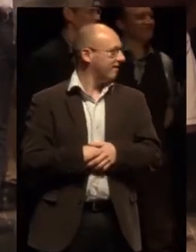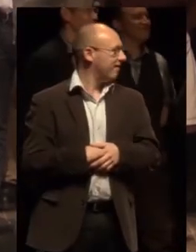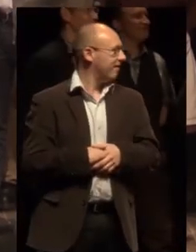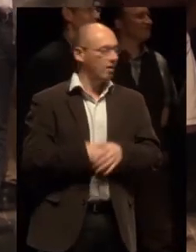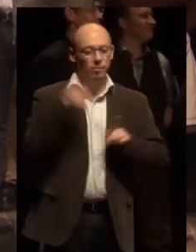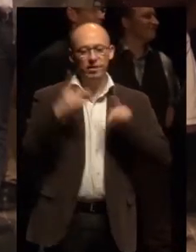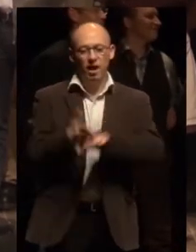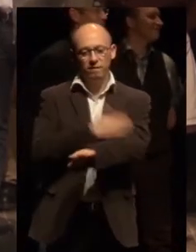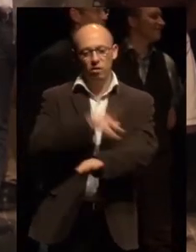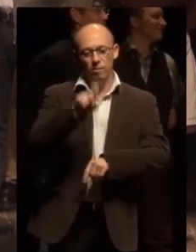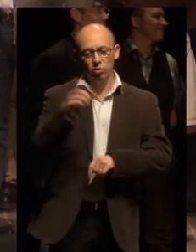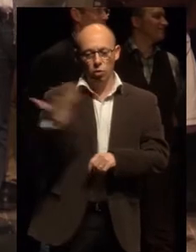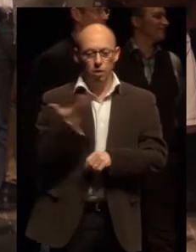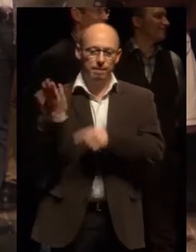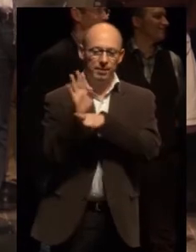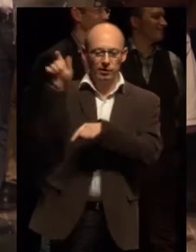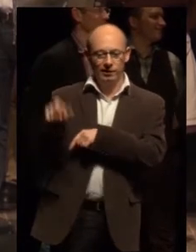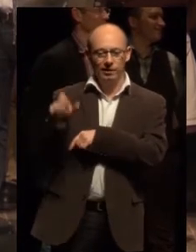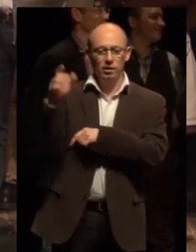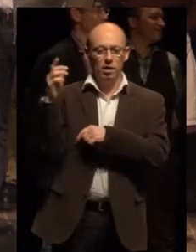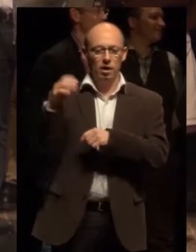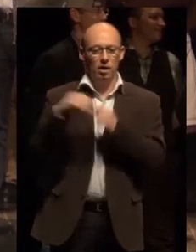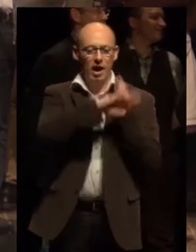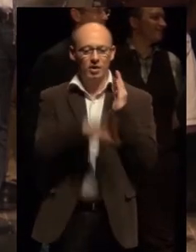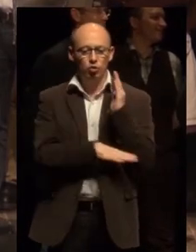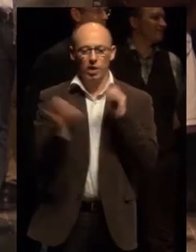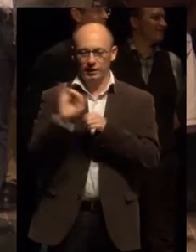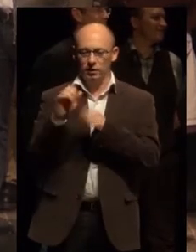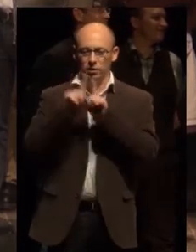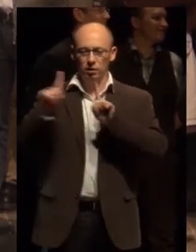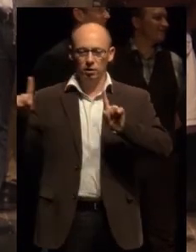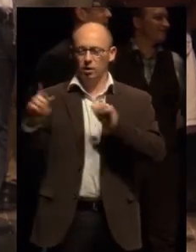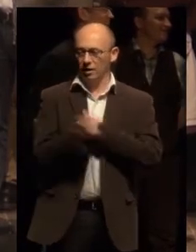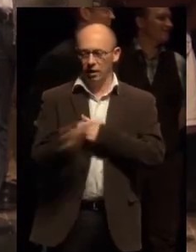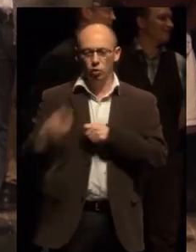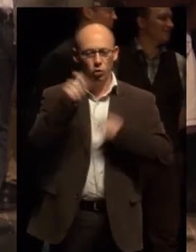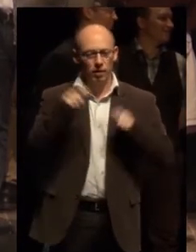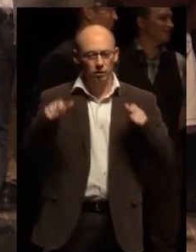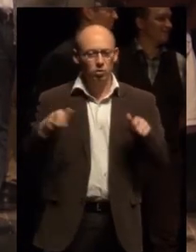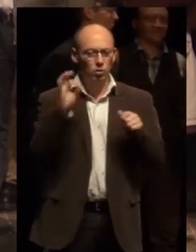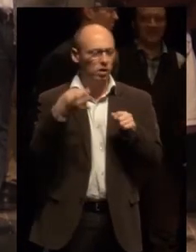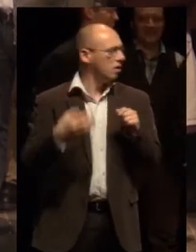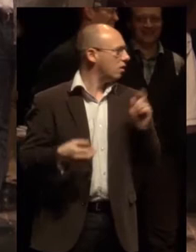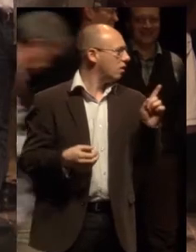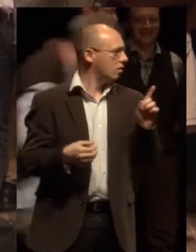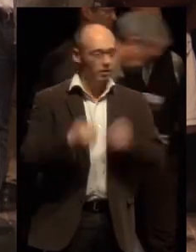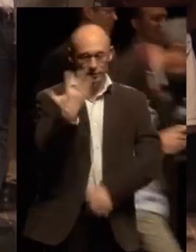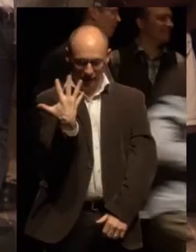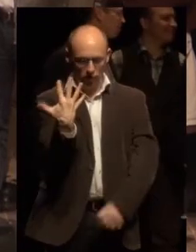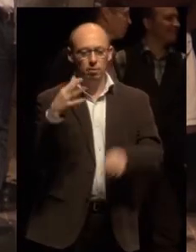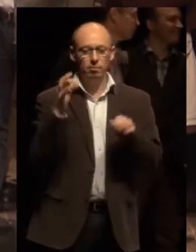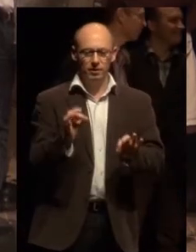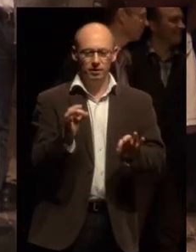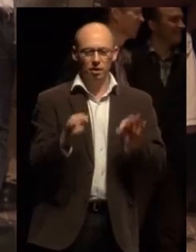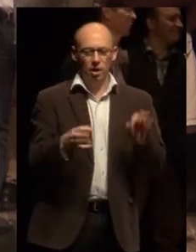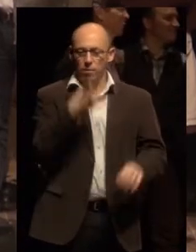Peut-être qu'avant de commencer, je vais vous présenter au moins les adjoints pour ne pas faire trop nombreux. Il y en a quelques-uns, cinq,